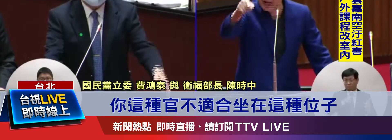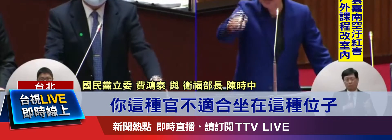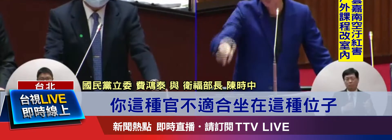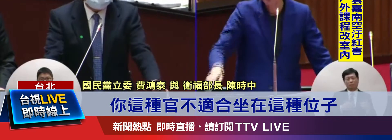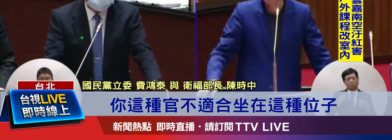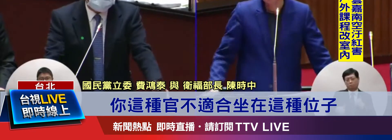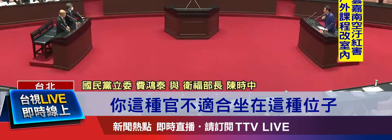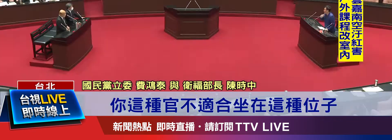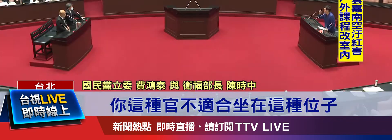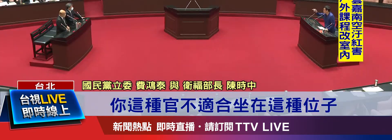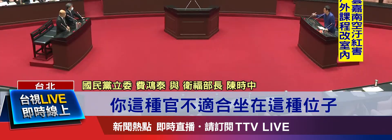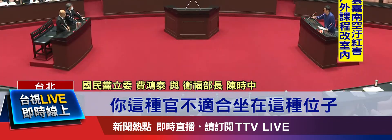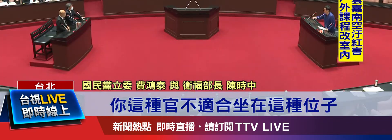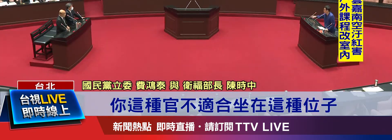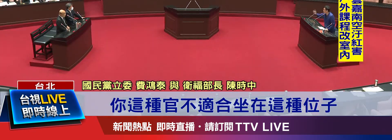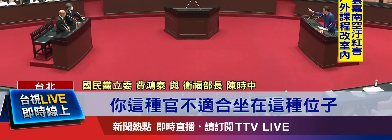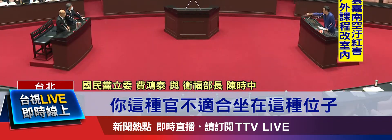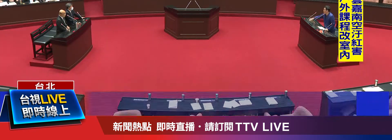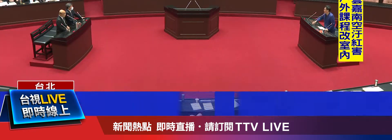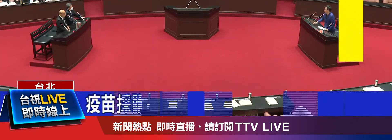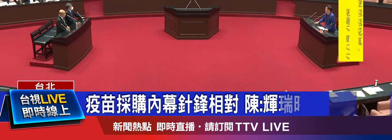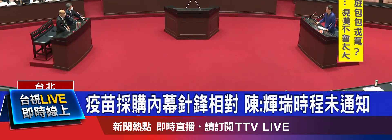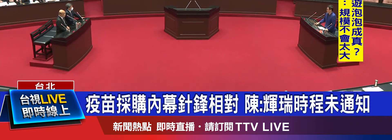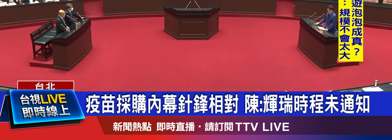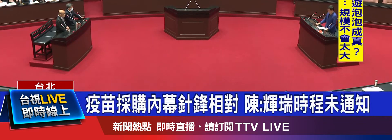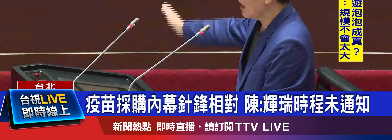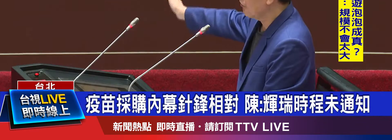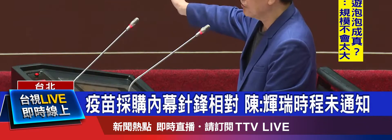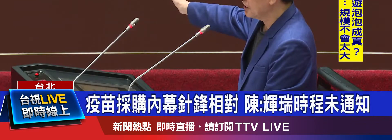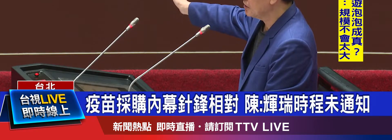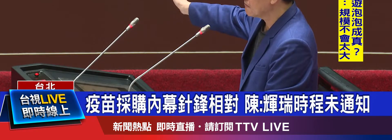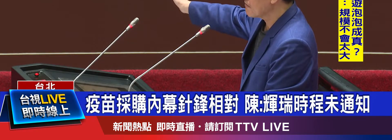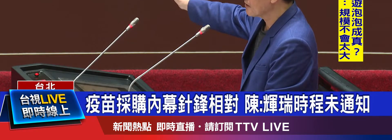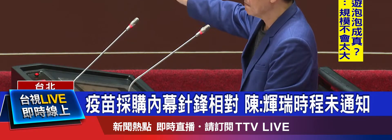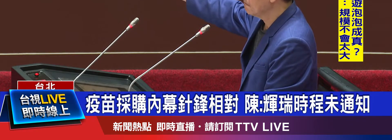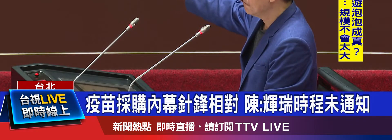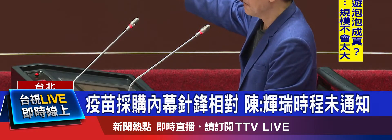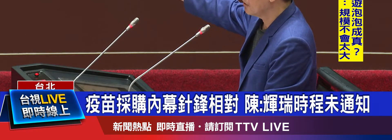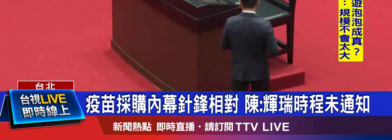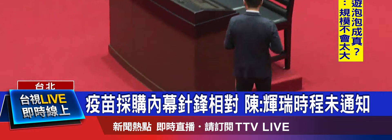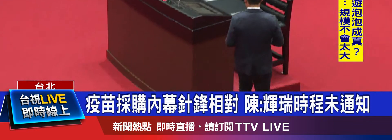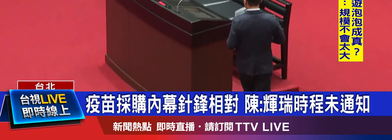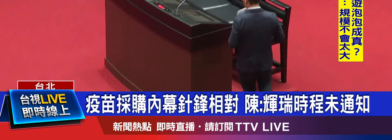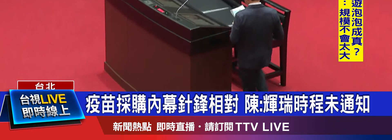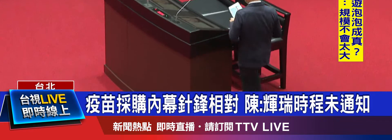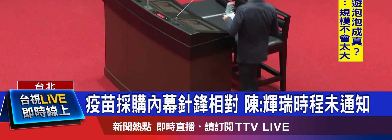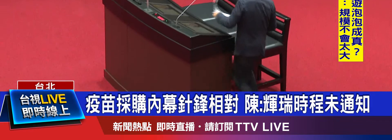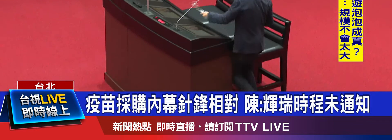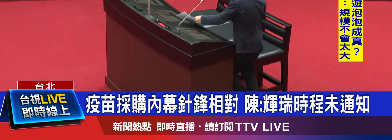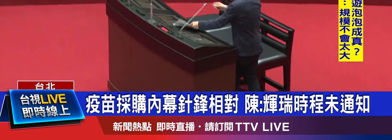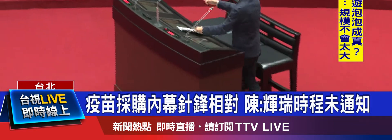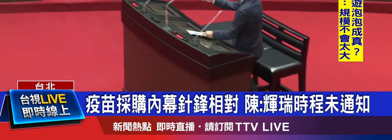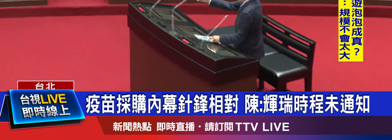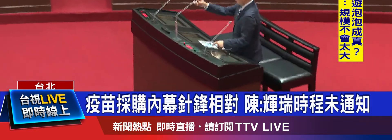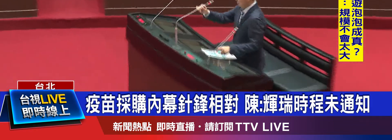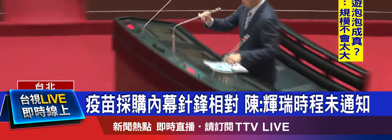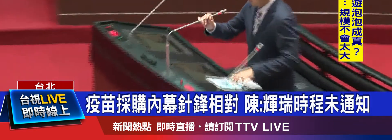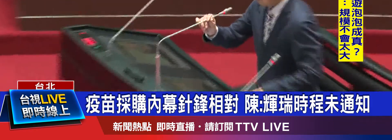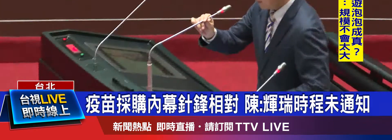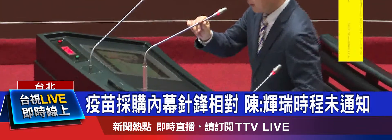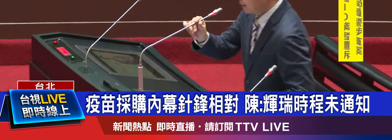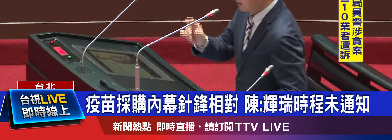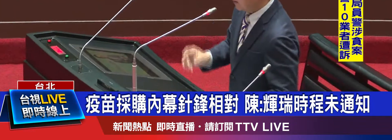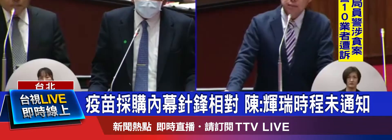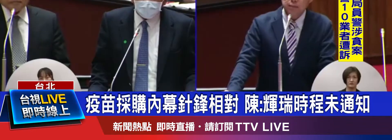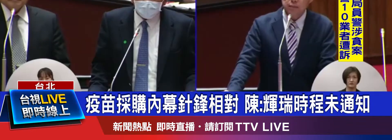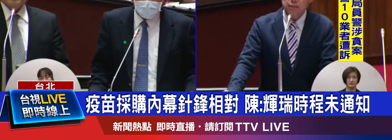适合坐在这位置。 费鸿泰炮火猛烈，陈时中也一一回击，两个人吵得不可开交。轮到自家民进党立委上台，才有机会